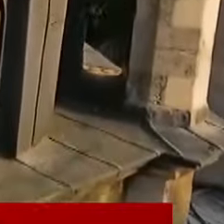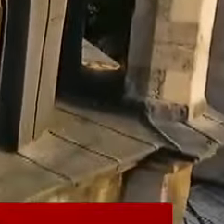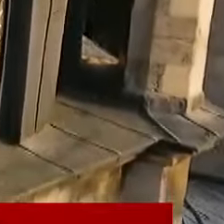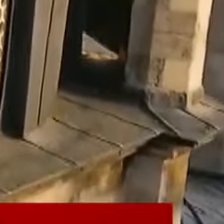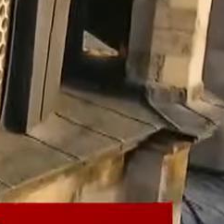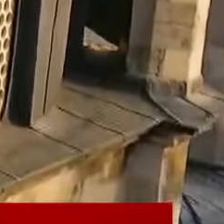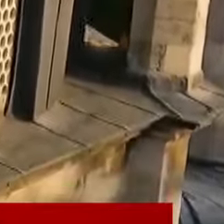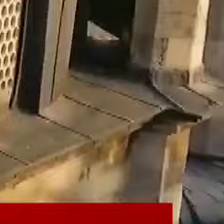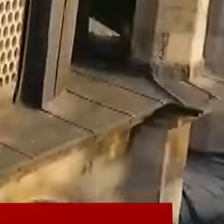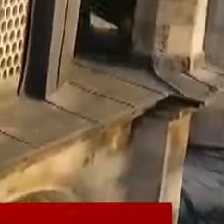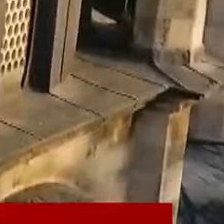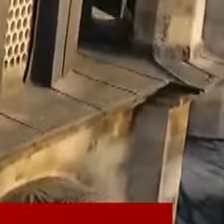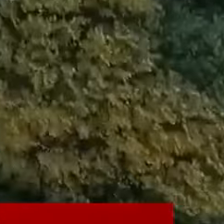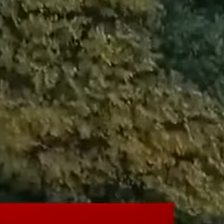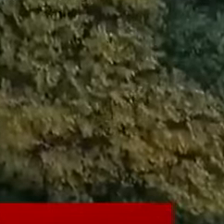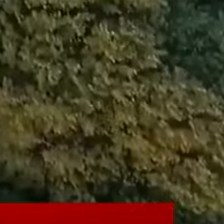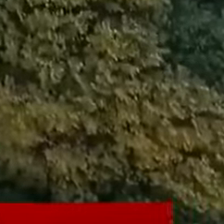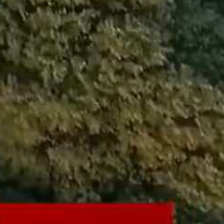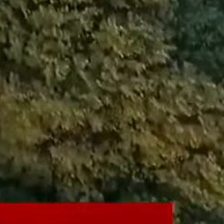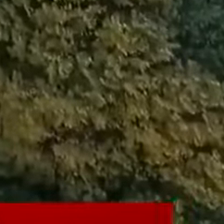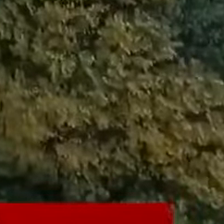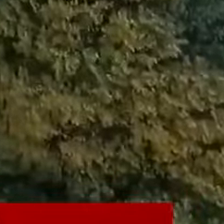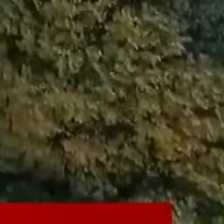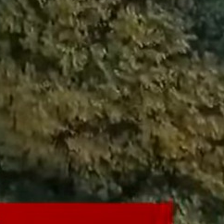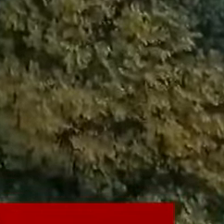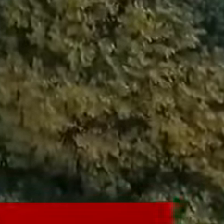حي على الصلاة